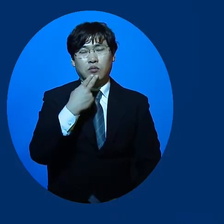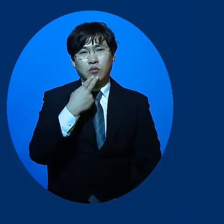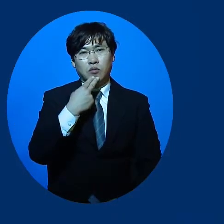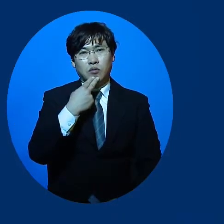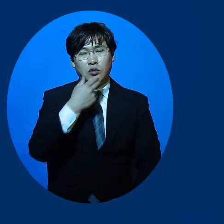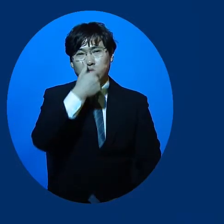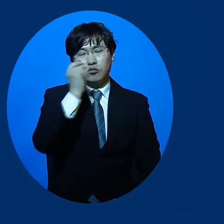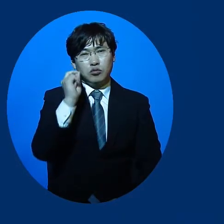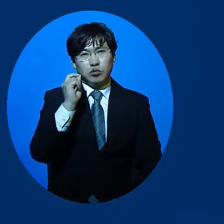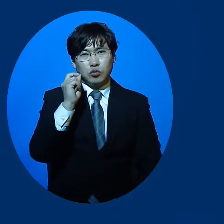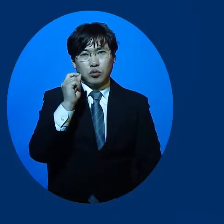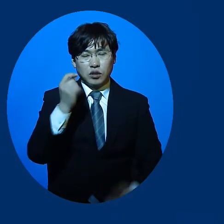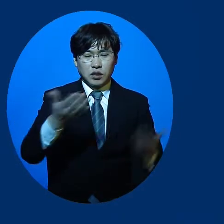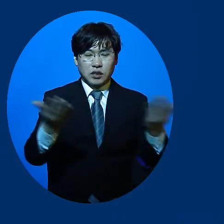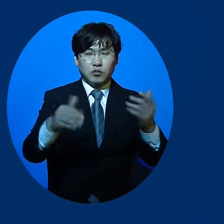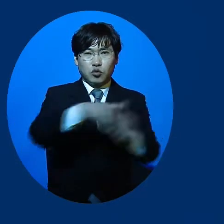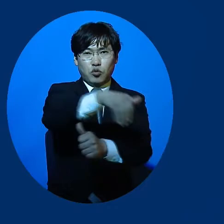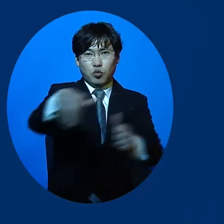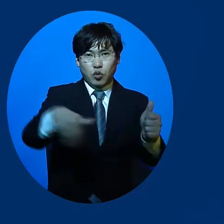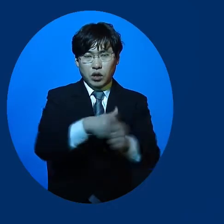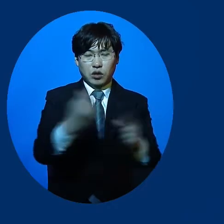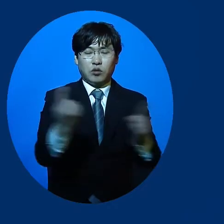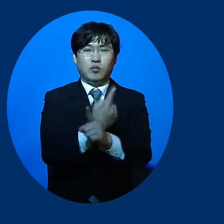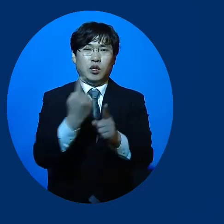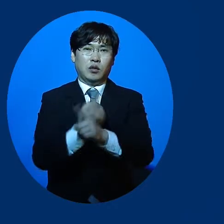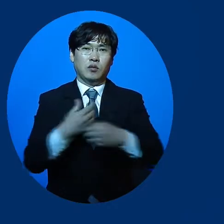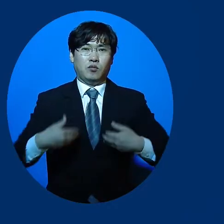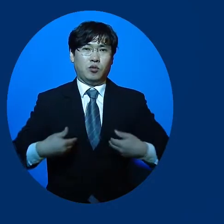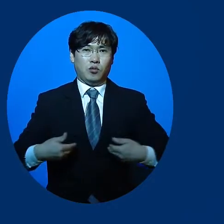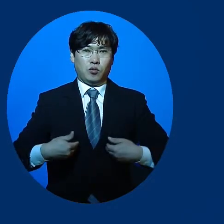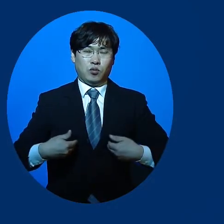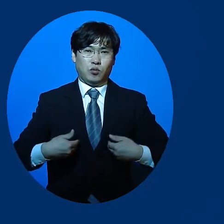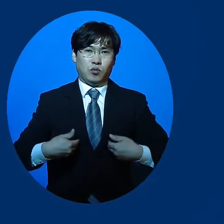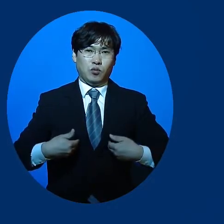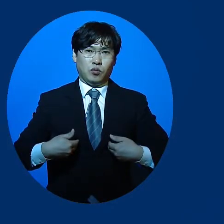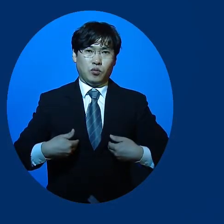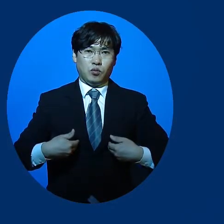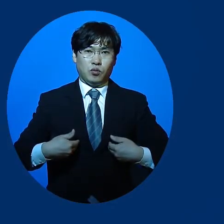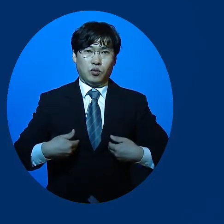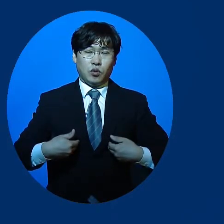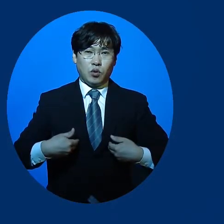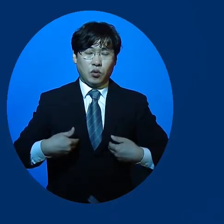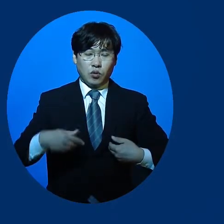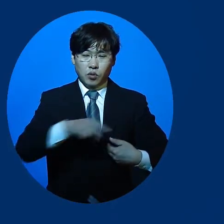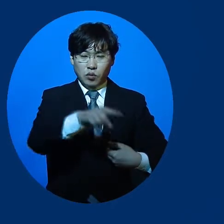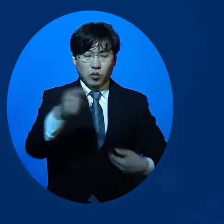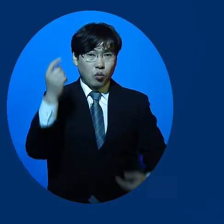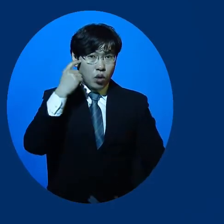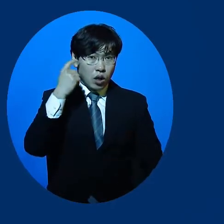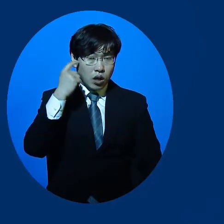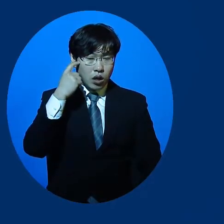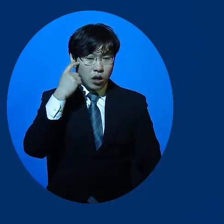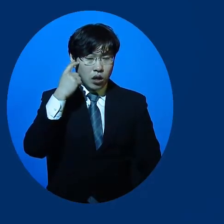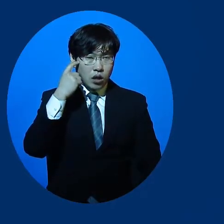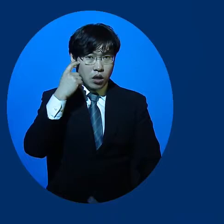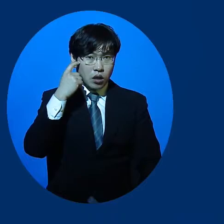이러한 그 근무 환경 또한 개선이 좀 필요하다. 그렇지 않으면 계속해서